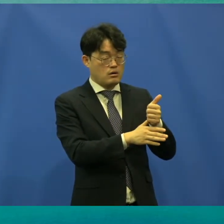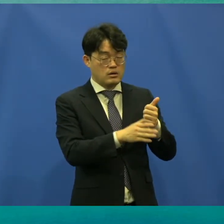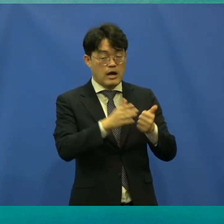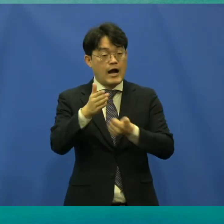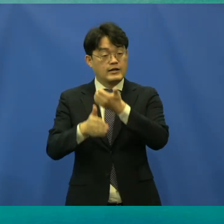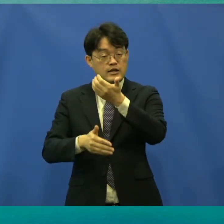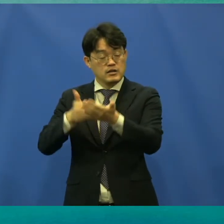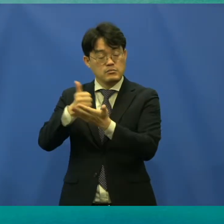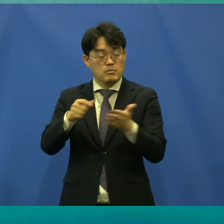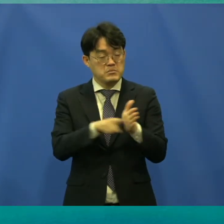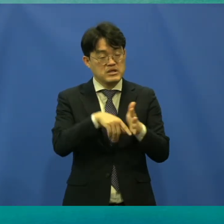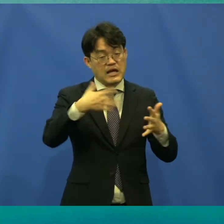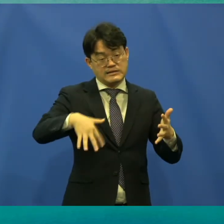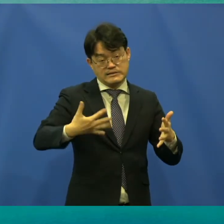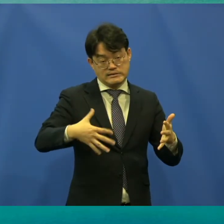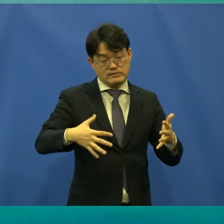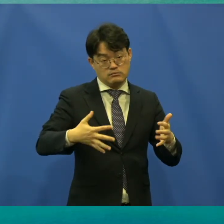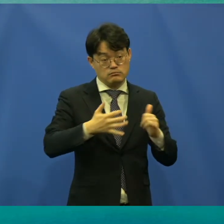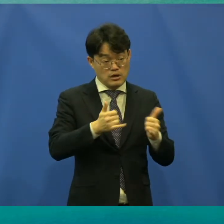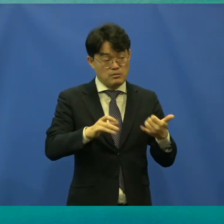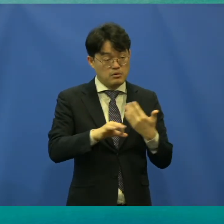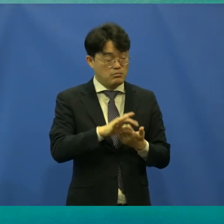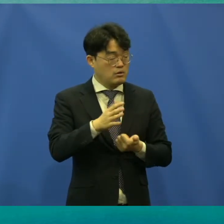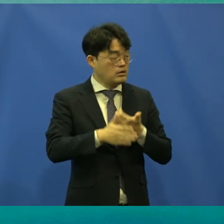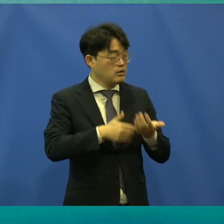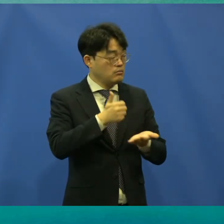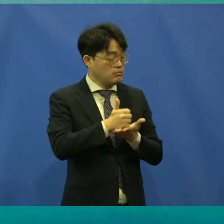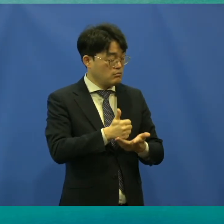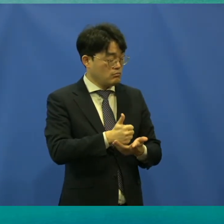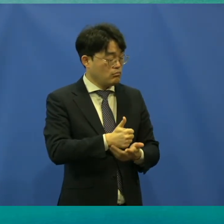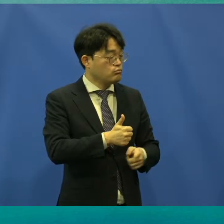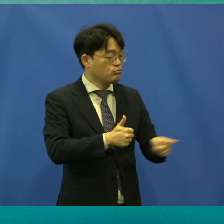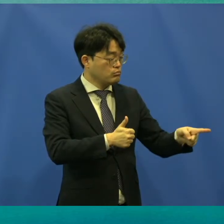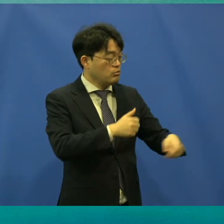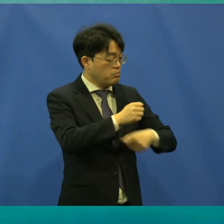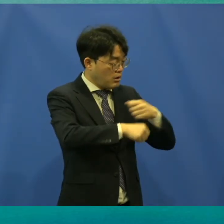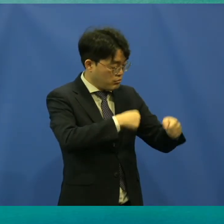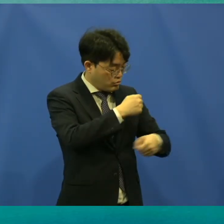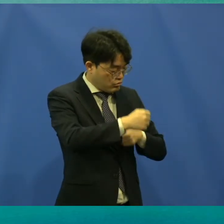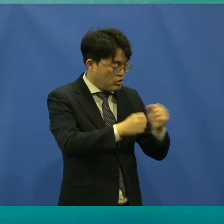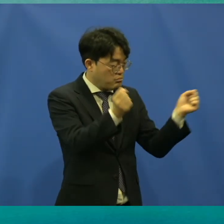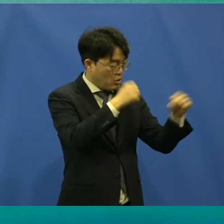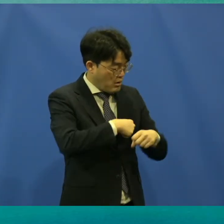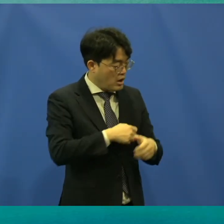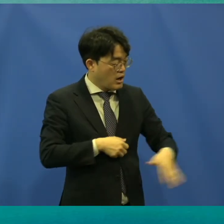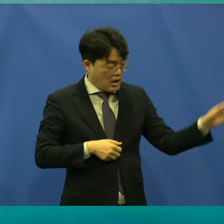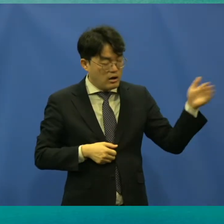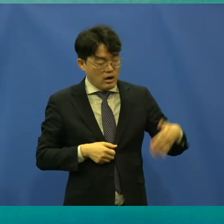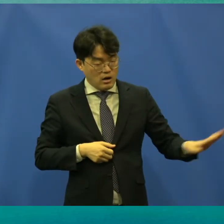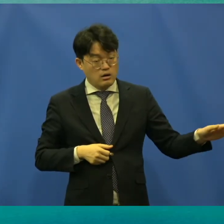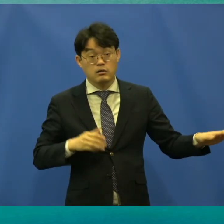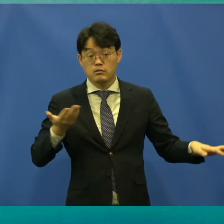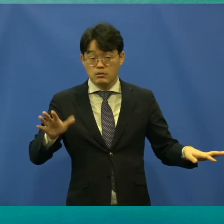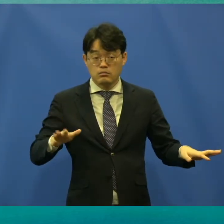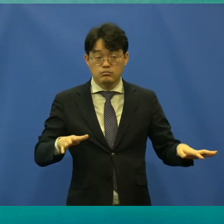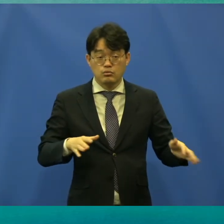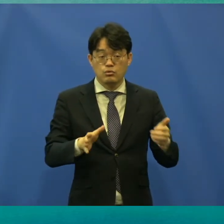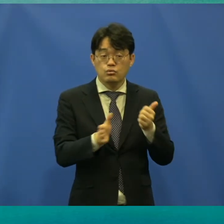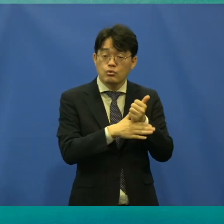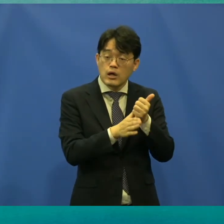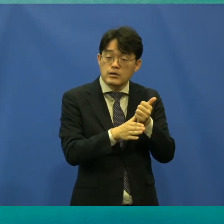없습니다. 그런데 요나는 그렇지 않아요. 요나는 배교자는 아닙니다.